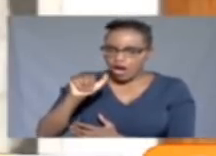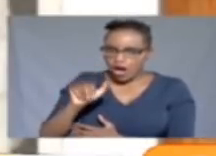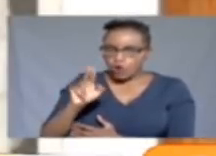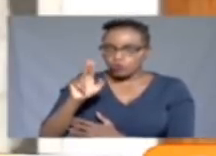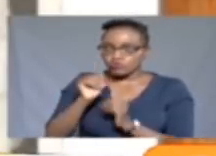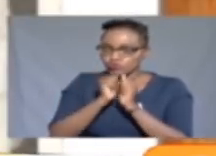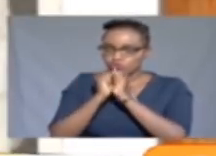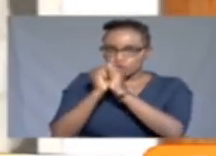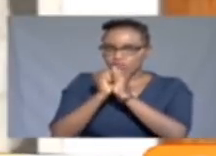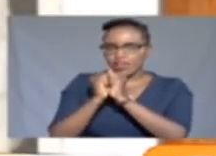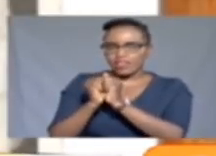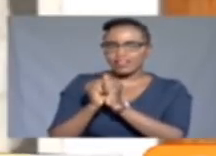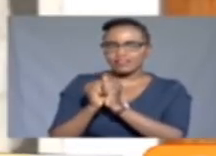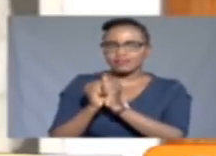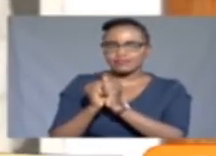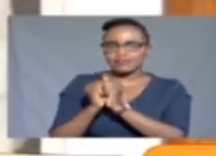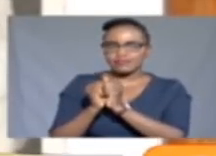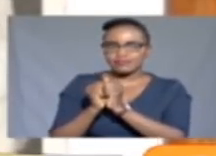moja.